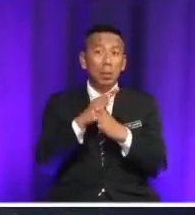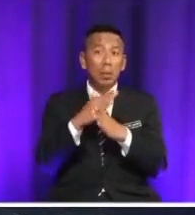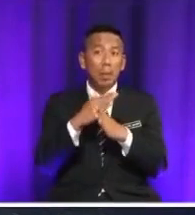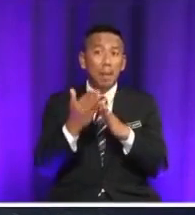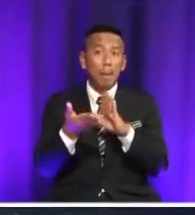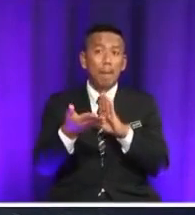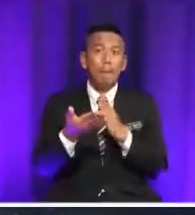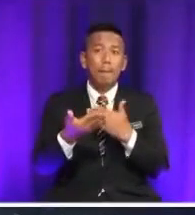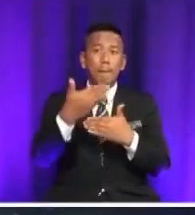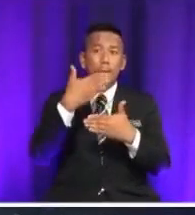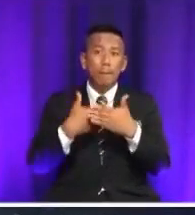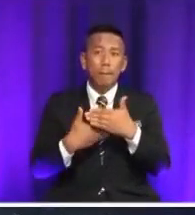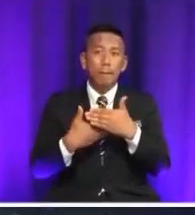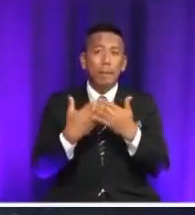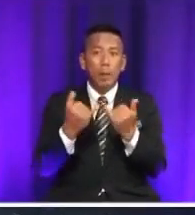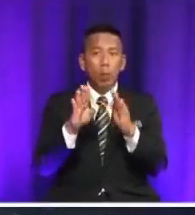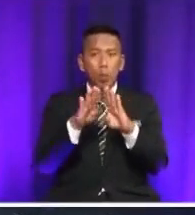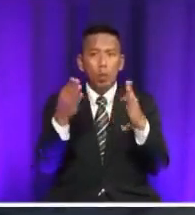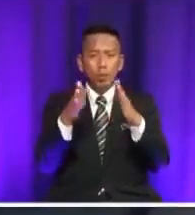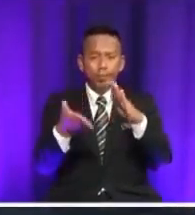sekarang saya buka